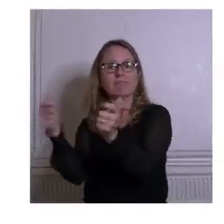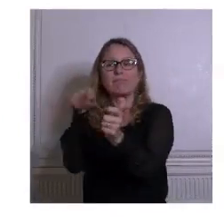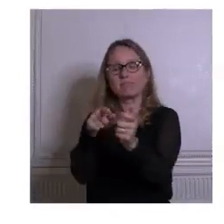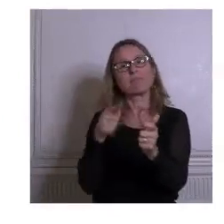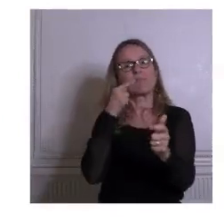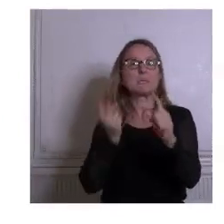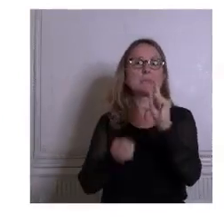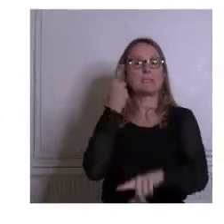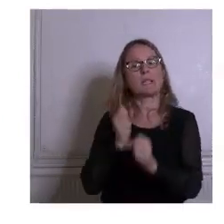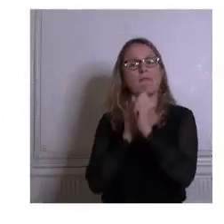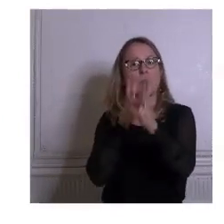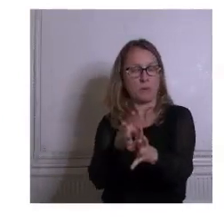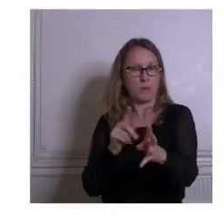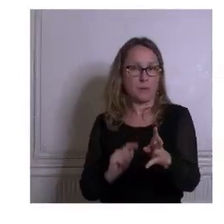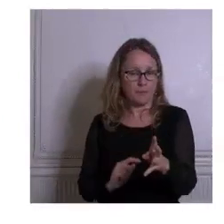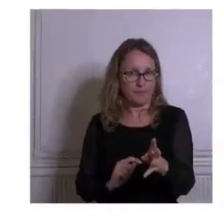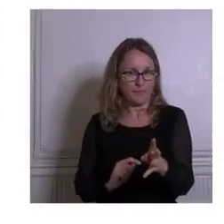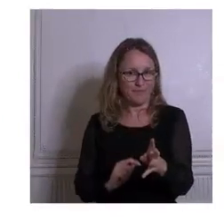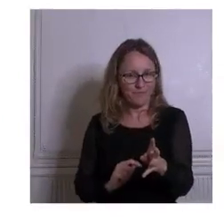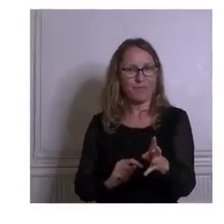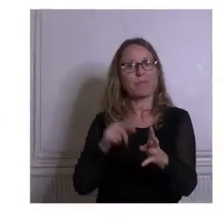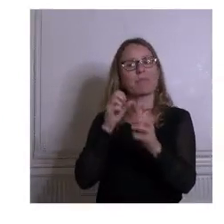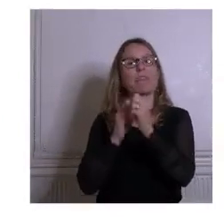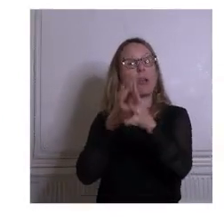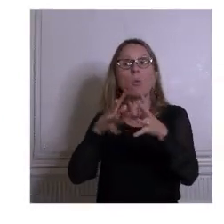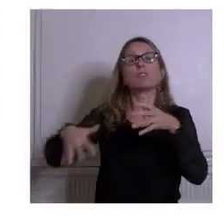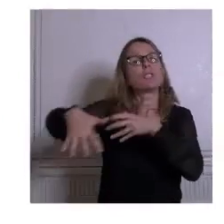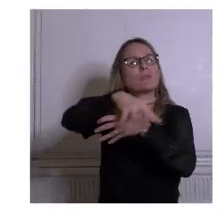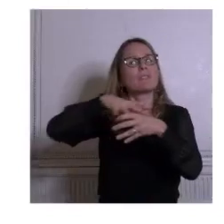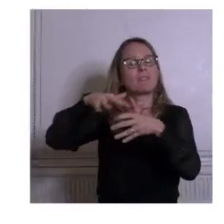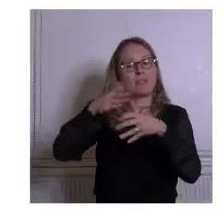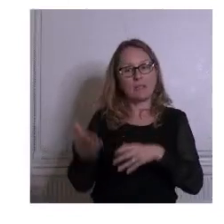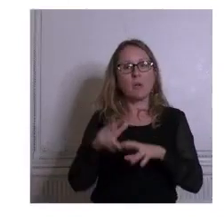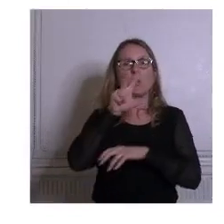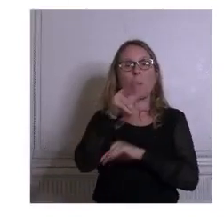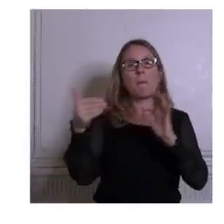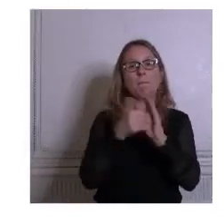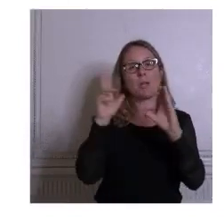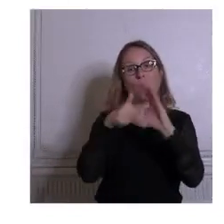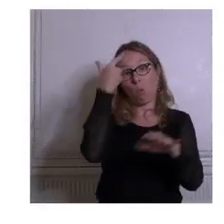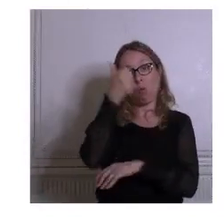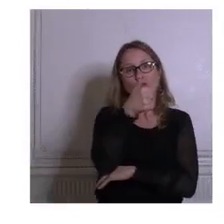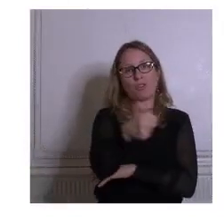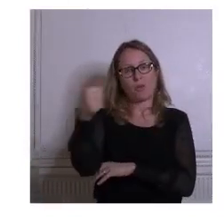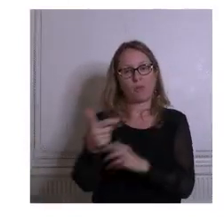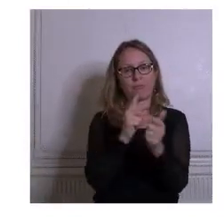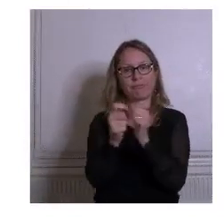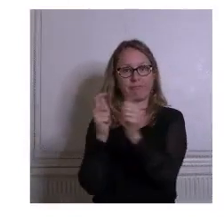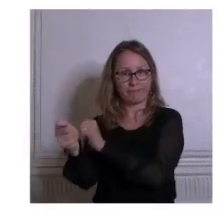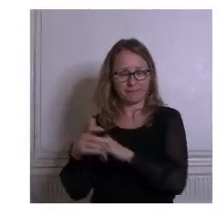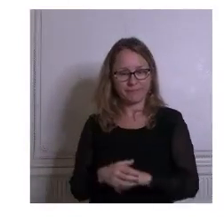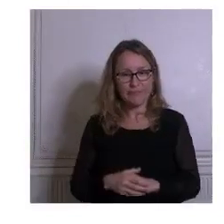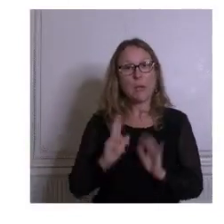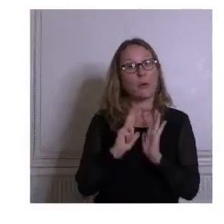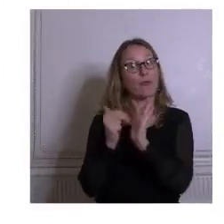prend en compte les 3,5%, puisque je vous rappelle que la délibération votée, que les élus de France subissent la même chose. C'est la raison pour laquelle ce montant-là que vous avez